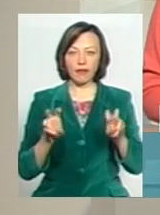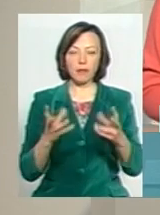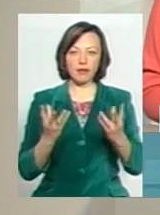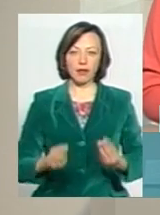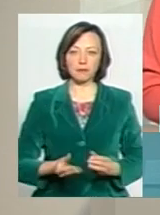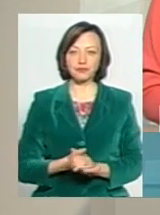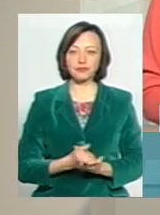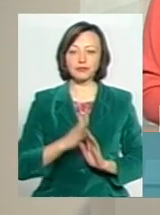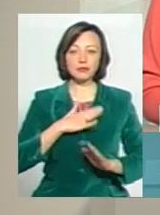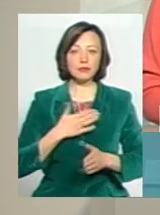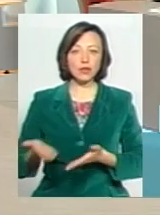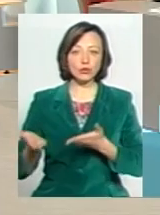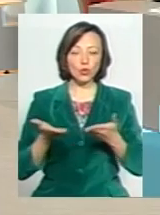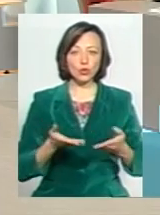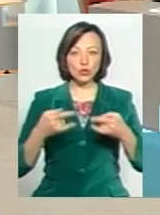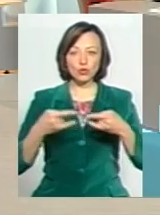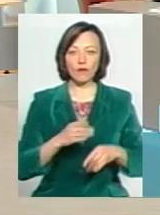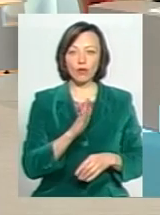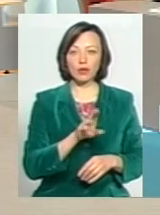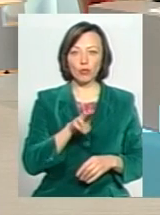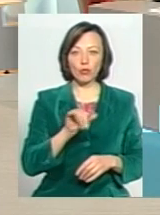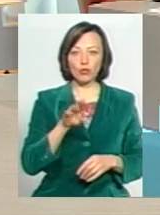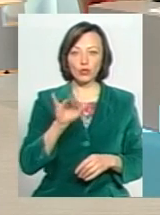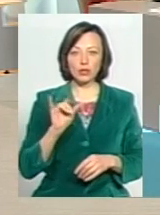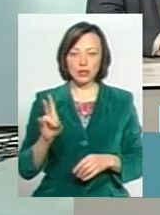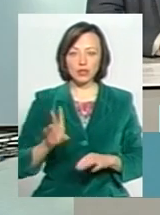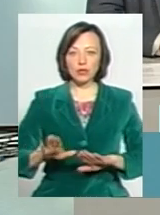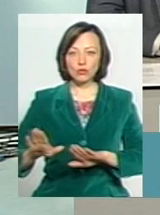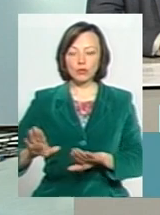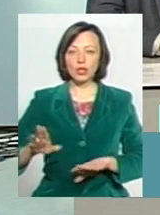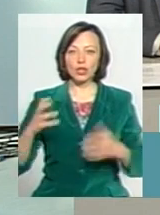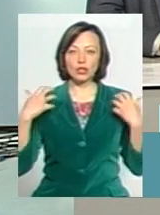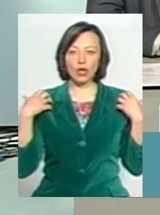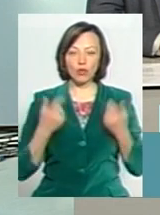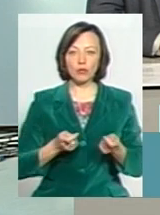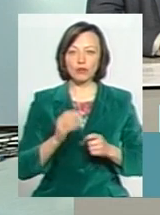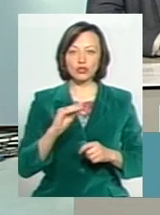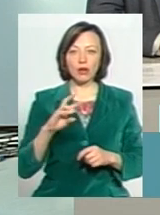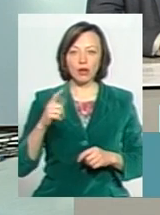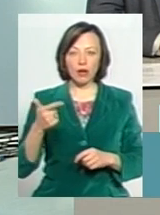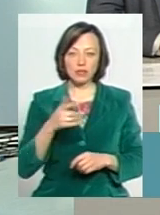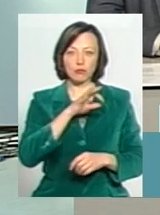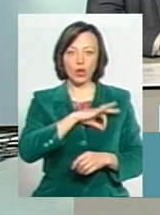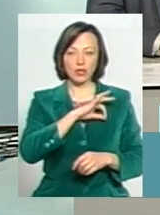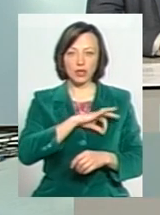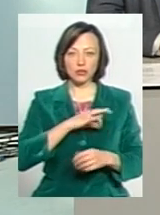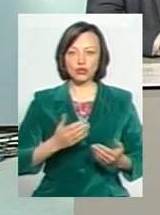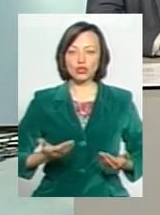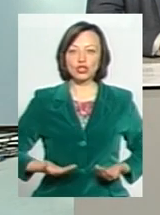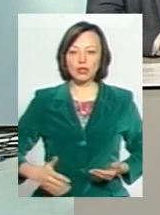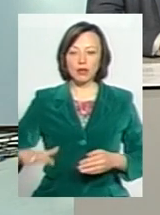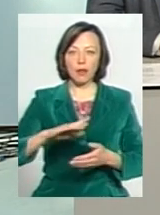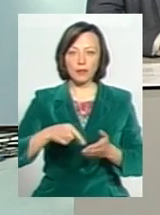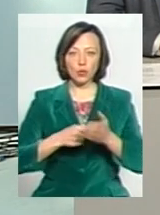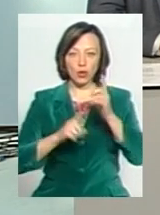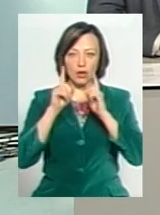дня. Наші гості студії сьогодні Володимир Путін, заступник начальника управління житлово-комунального господарства з експлуатації житла Хмельницької міської